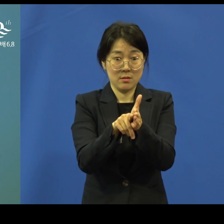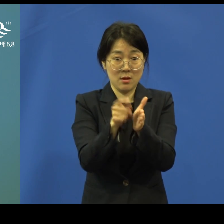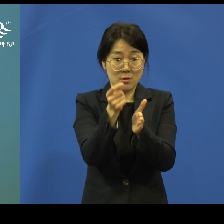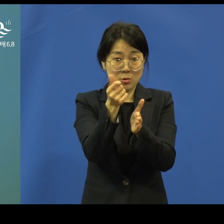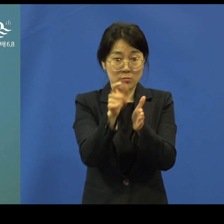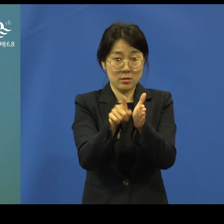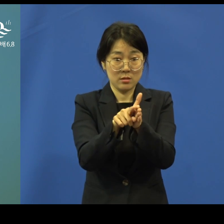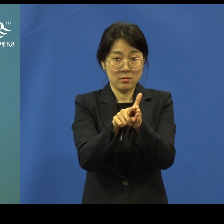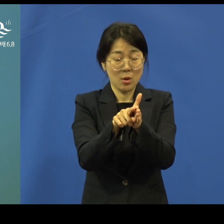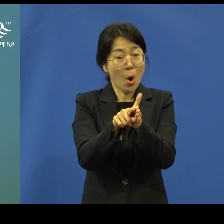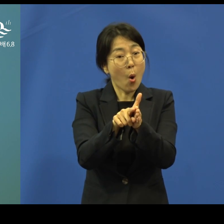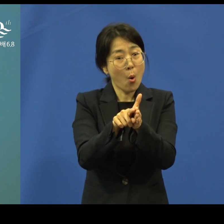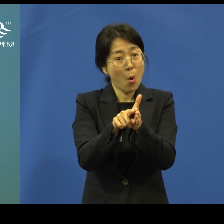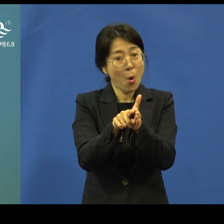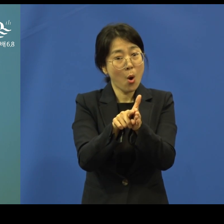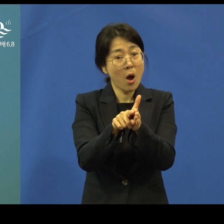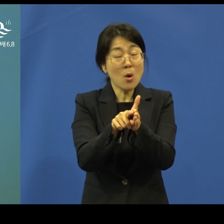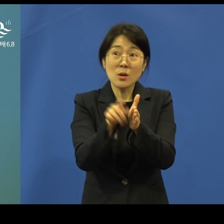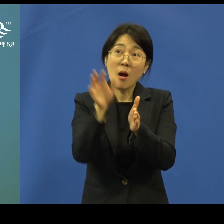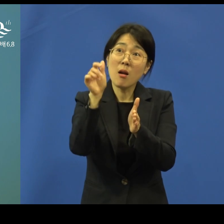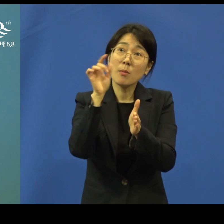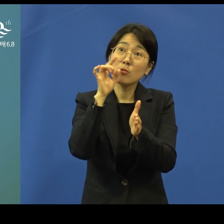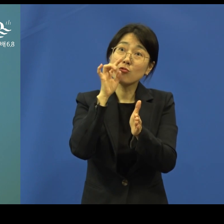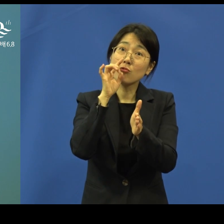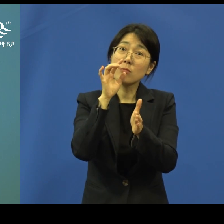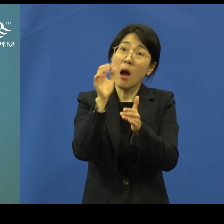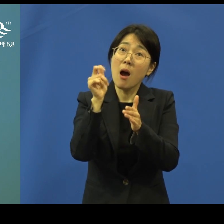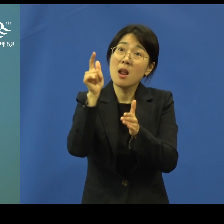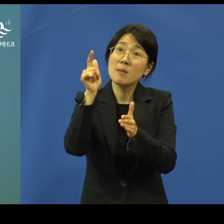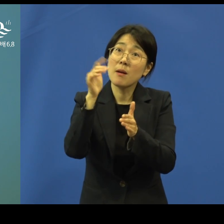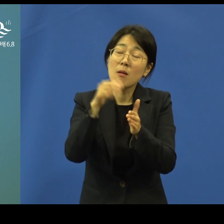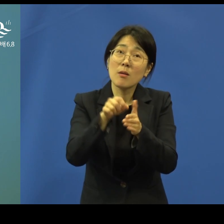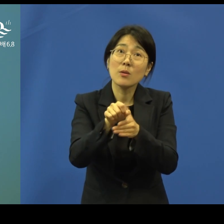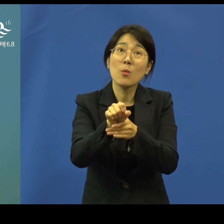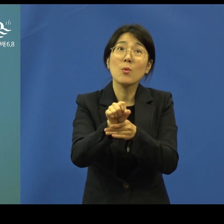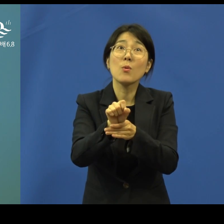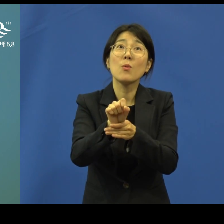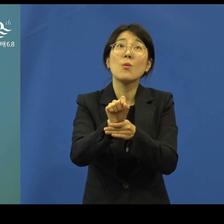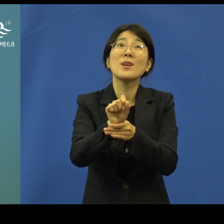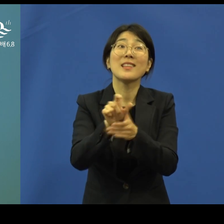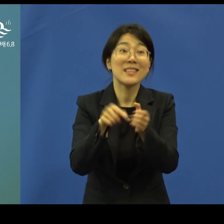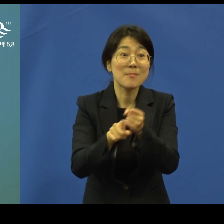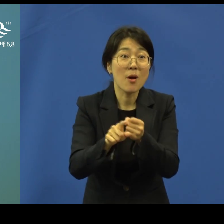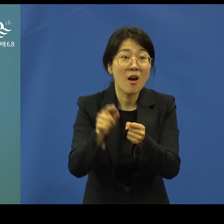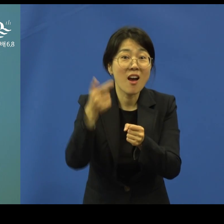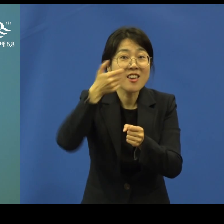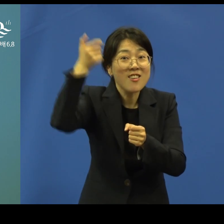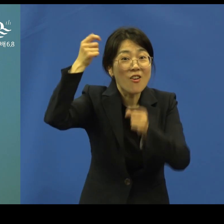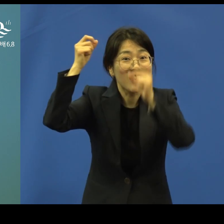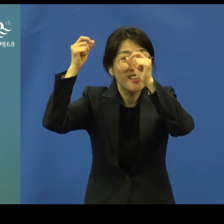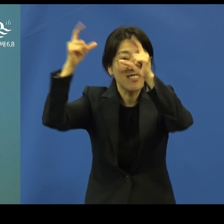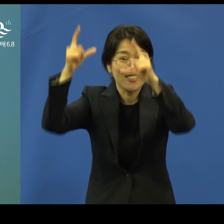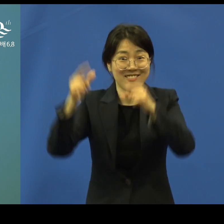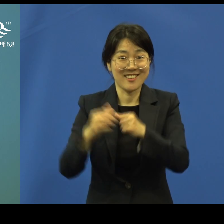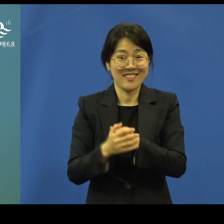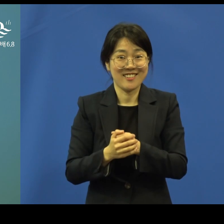조금씩 더 열려져 가는 거예요. 그게 신앙의 변화야. 그래서 내가 내 모습을 이전에 보지 못한 걸 보기 시작하는, 아,